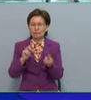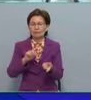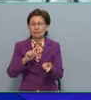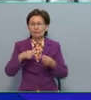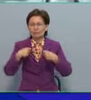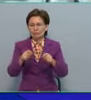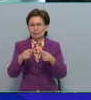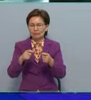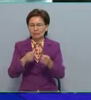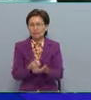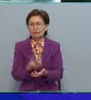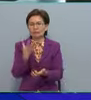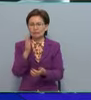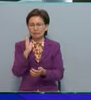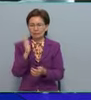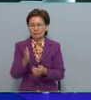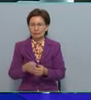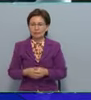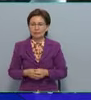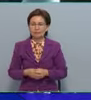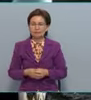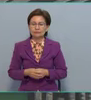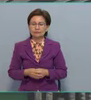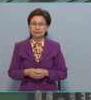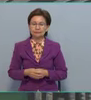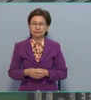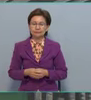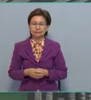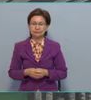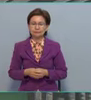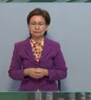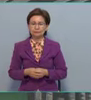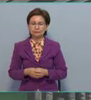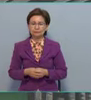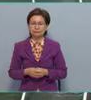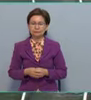бар. Түркістан қаласынан Мадина Әсембек, Ролан Рүстемов, Дидар Әубәкірұлы, жаңалықтар.